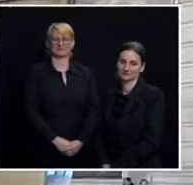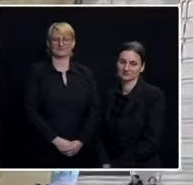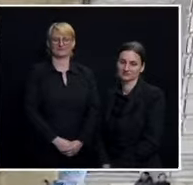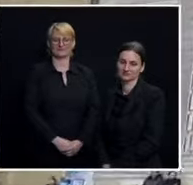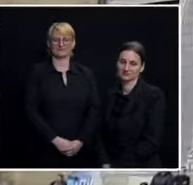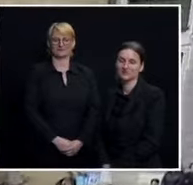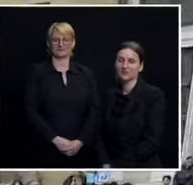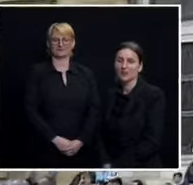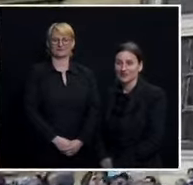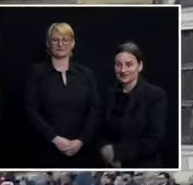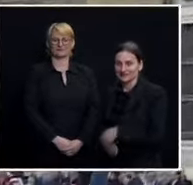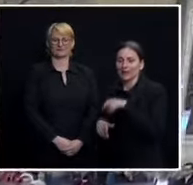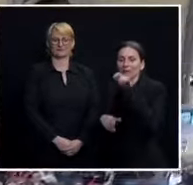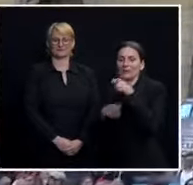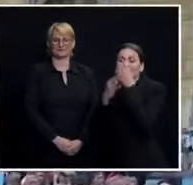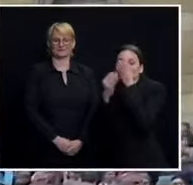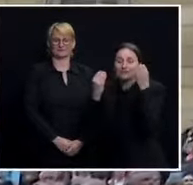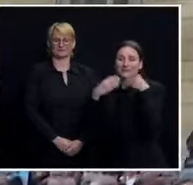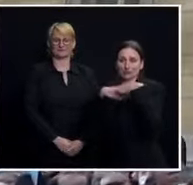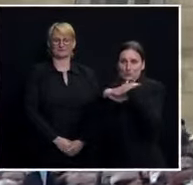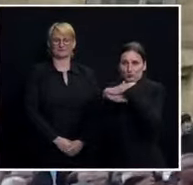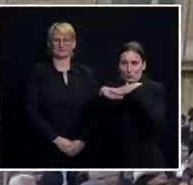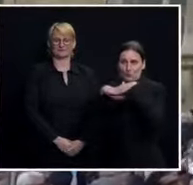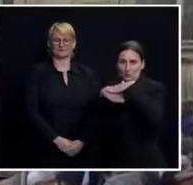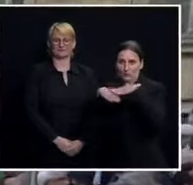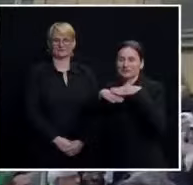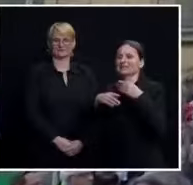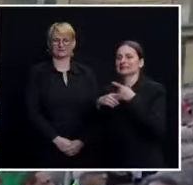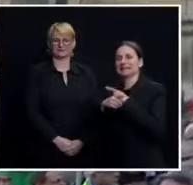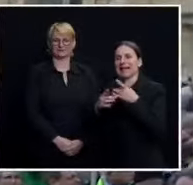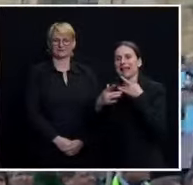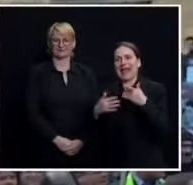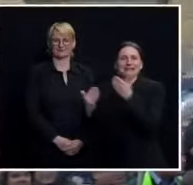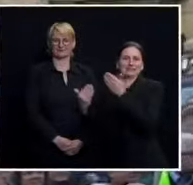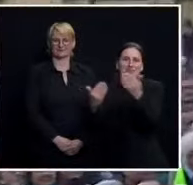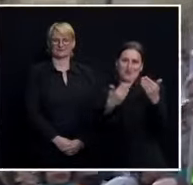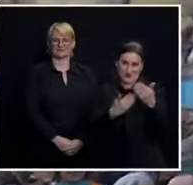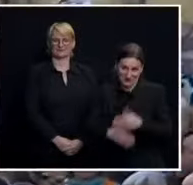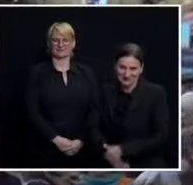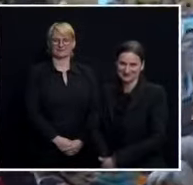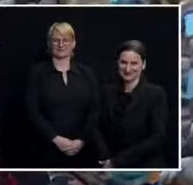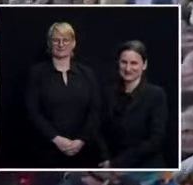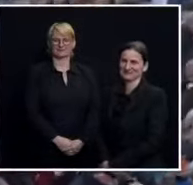Und sollten wir jemanden vergessen haben, tut es uns leid, aber fühlen Sie sich wirklich herzlich begrüßt.